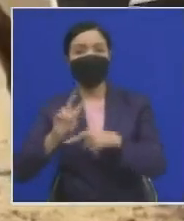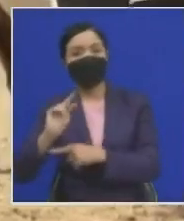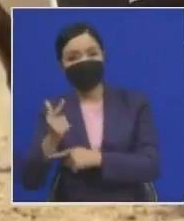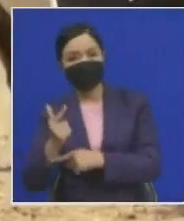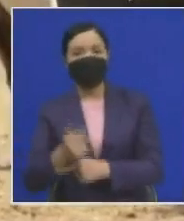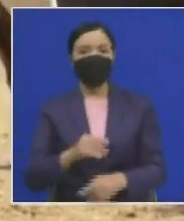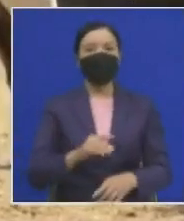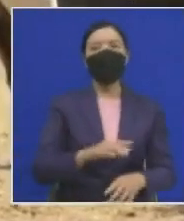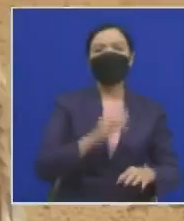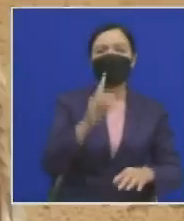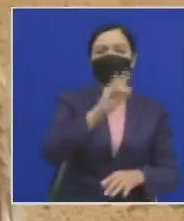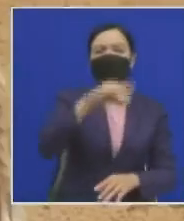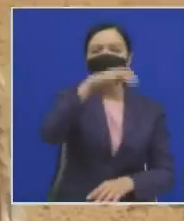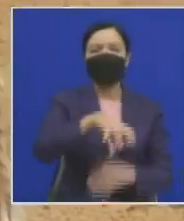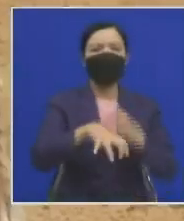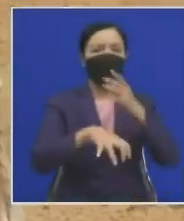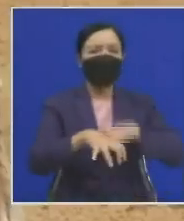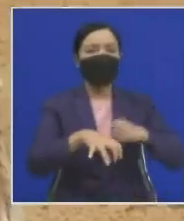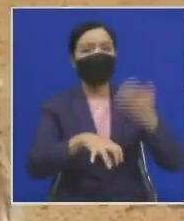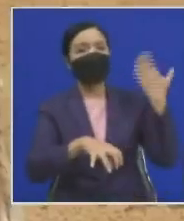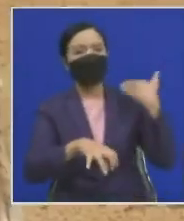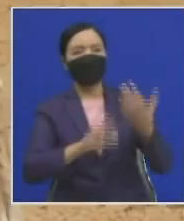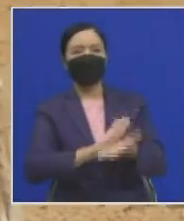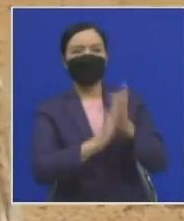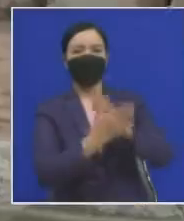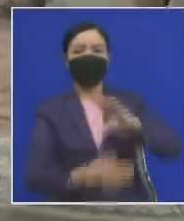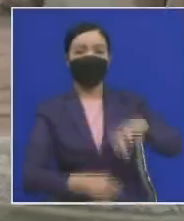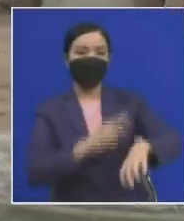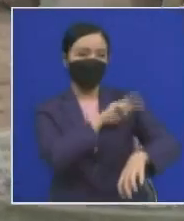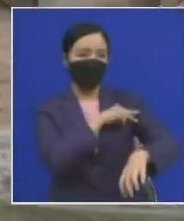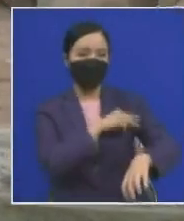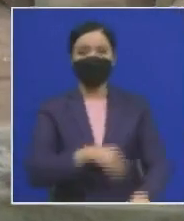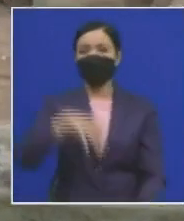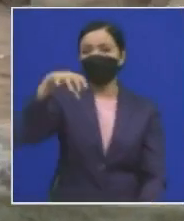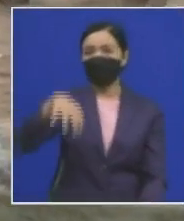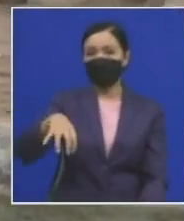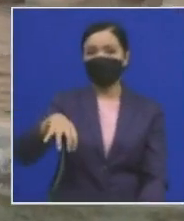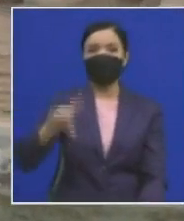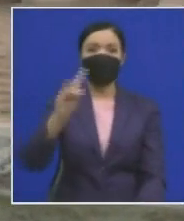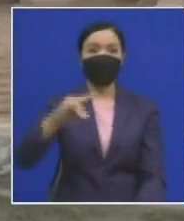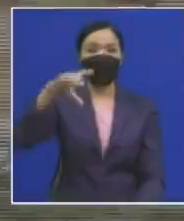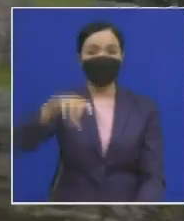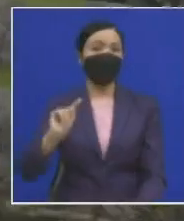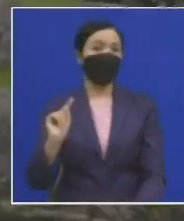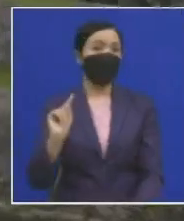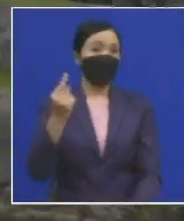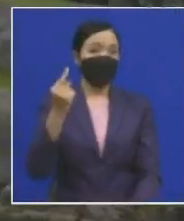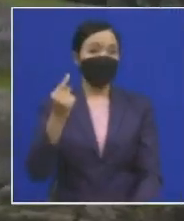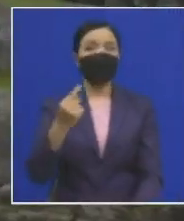ธีจอดรถแล้วส่นสัวแ่งให่อยทเราเหน ไม่ใช่แ่สวนสัตว